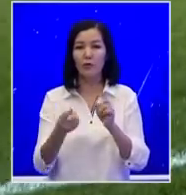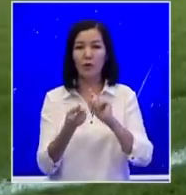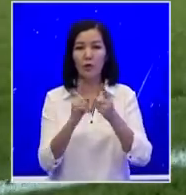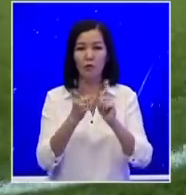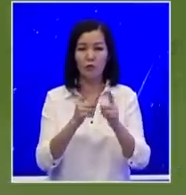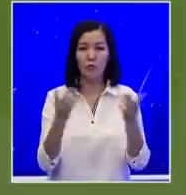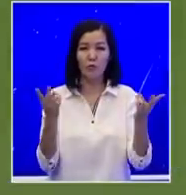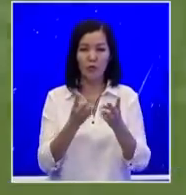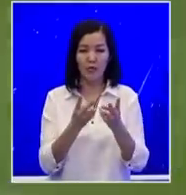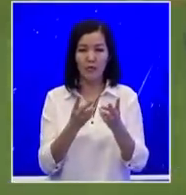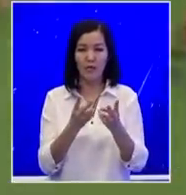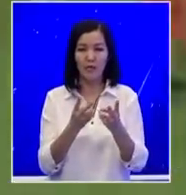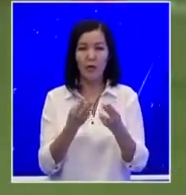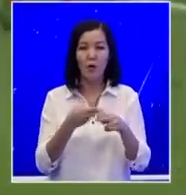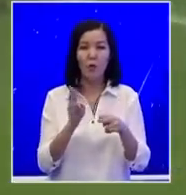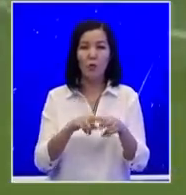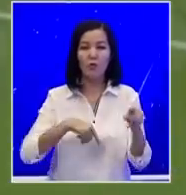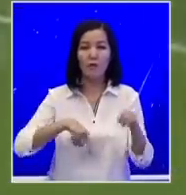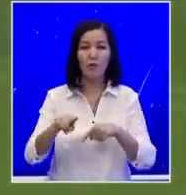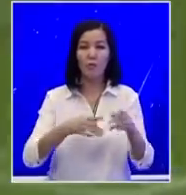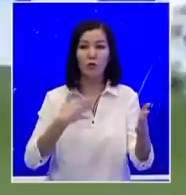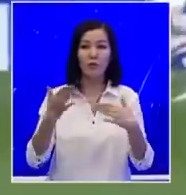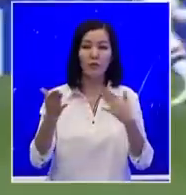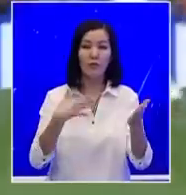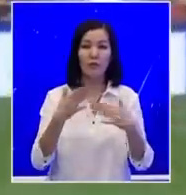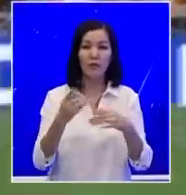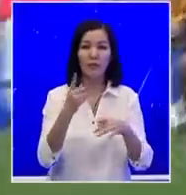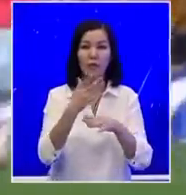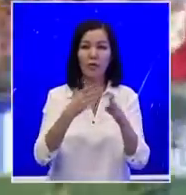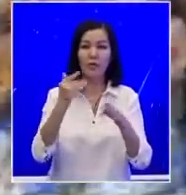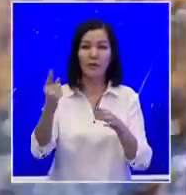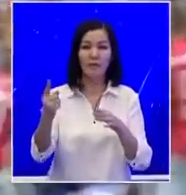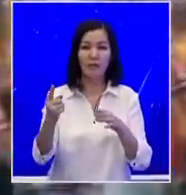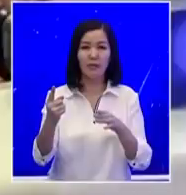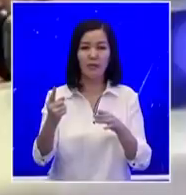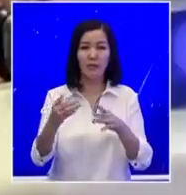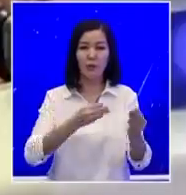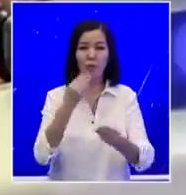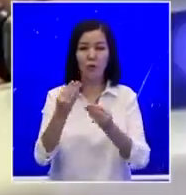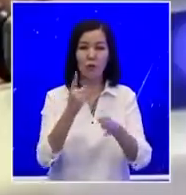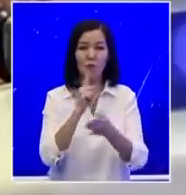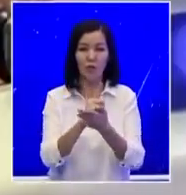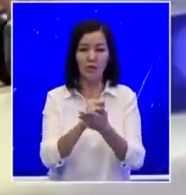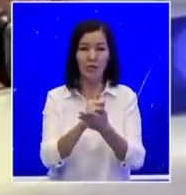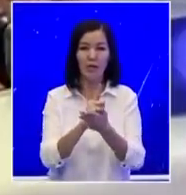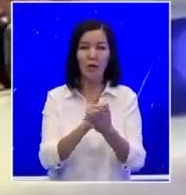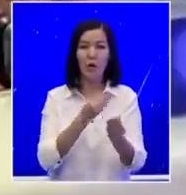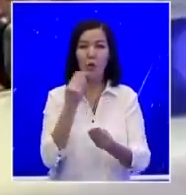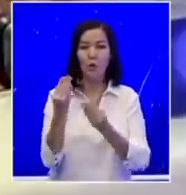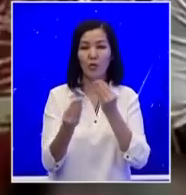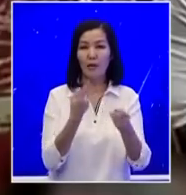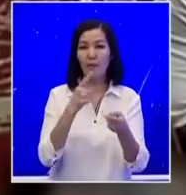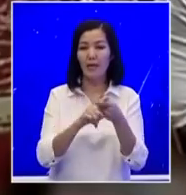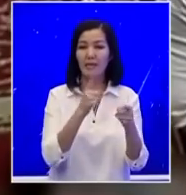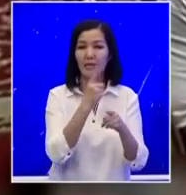керек. Және де осы кезде футболшылар бір-бірінен 1,5 метр қашықтықта болуы қажет. Ойыннан тыс байланысқа да